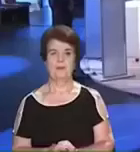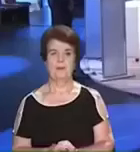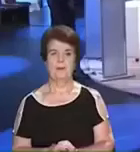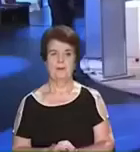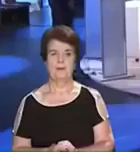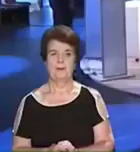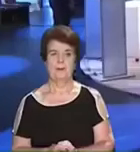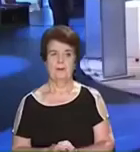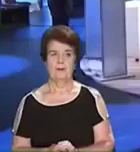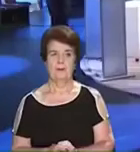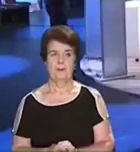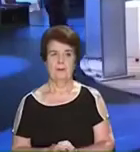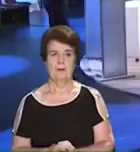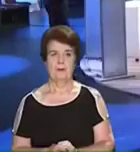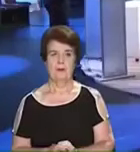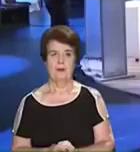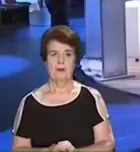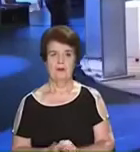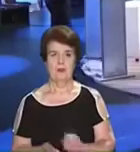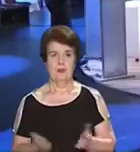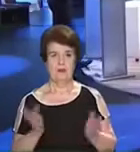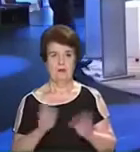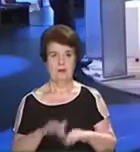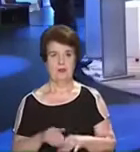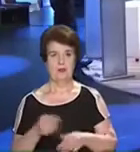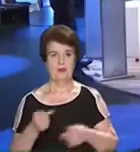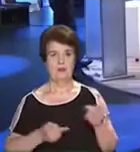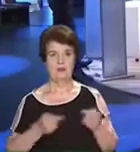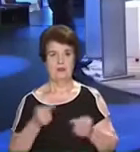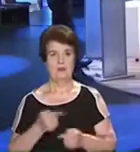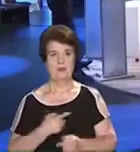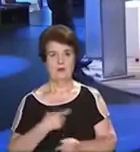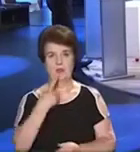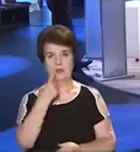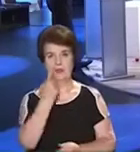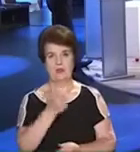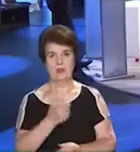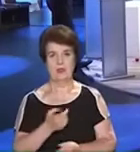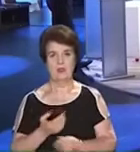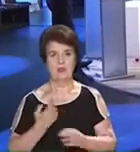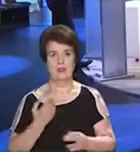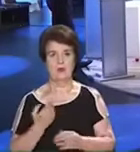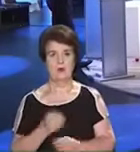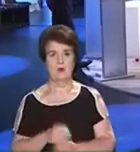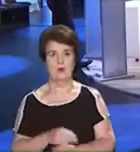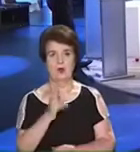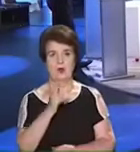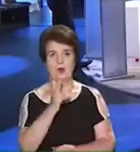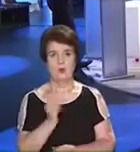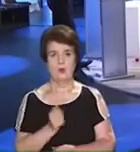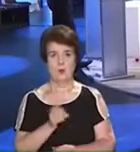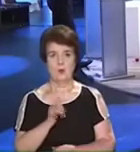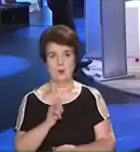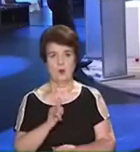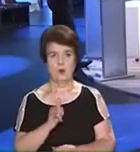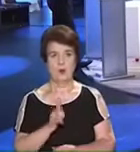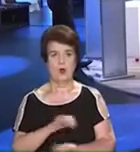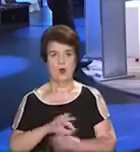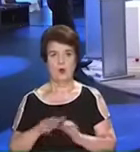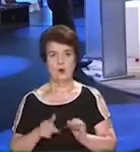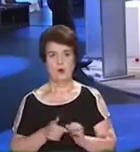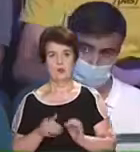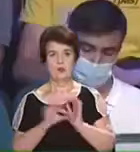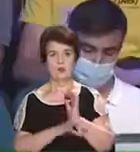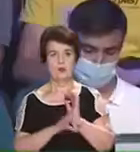под тот еще романец надо спать на мдк рад anterior к бухать и шкурка без ботерн импорт очкам но